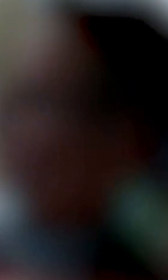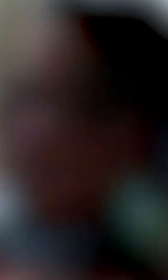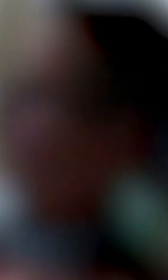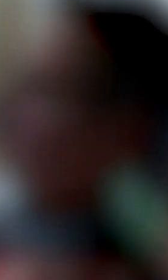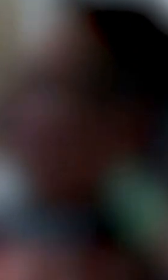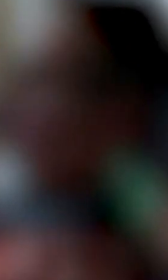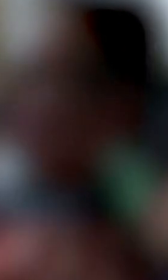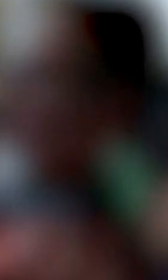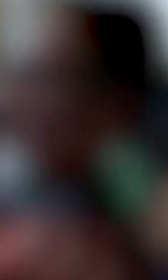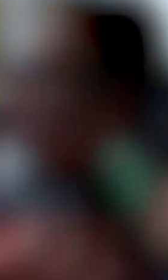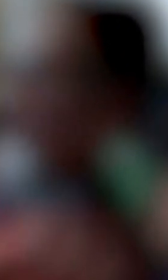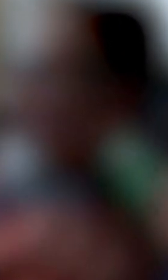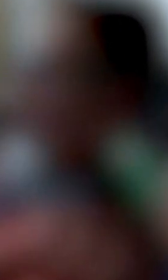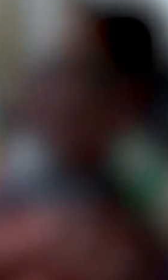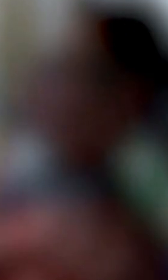suonatore